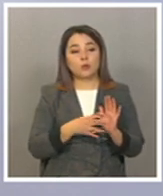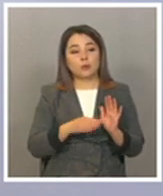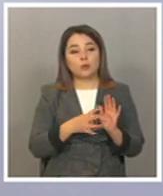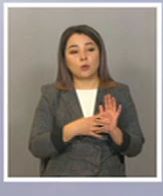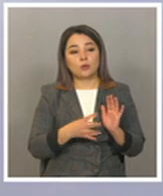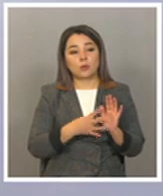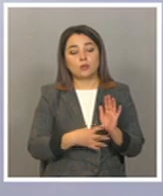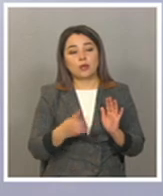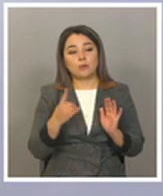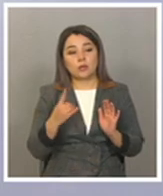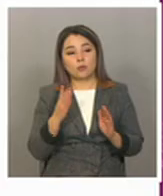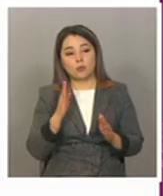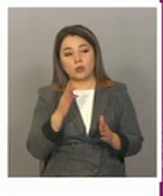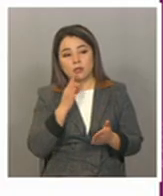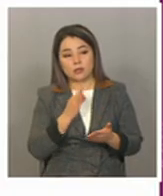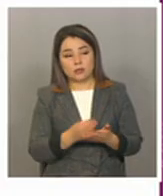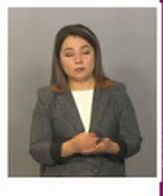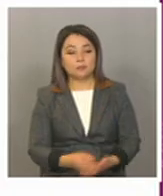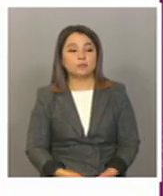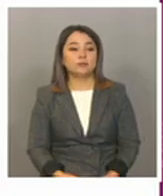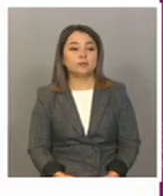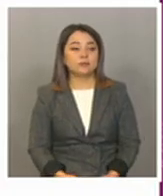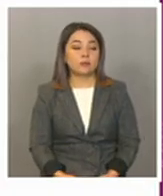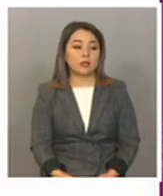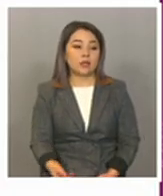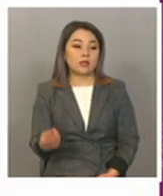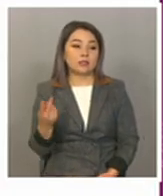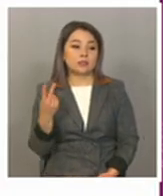9991 болады екен. Екінші